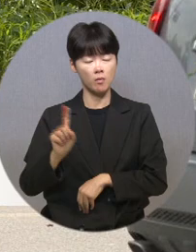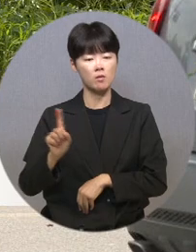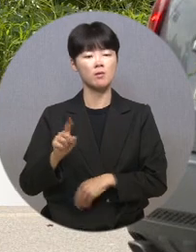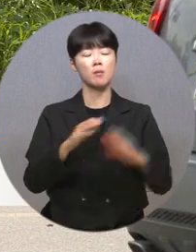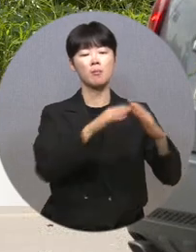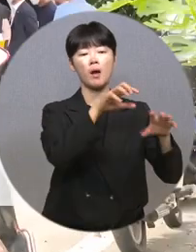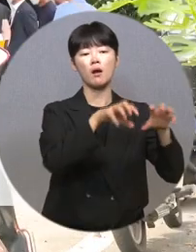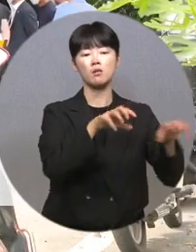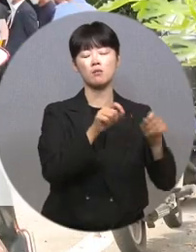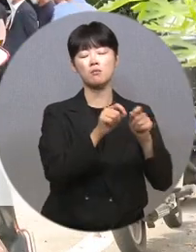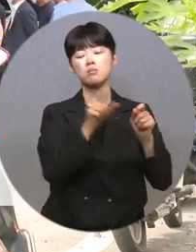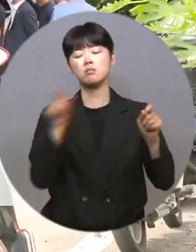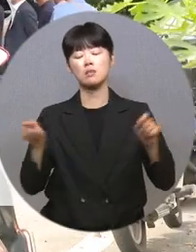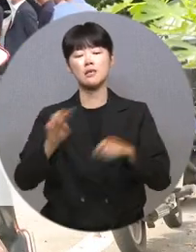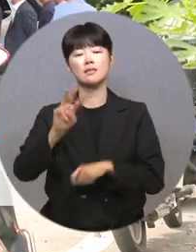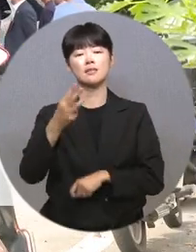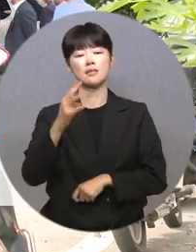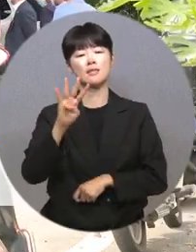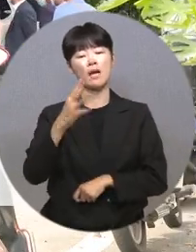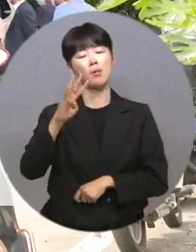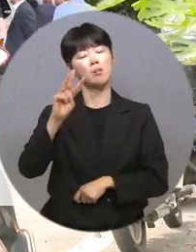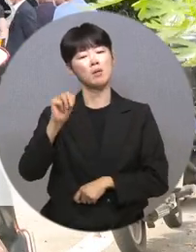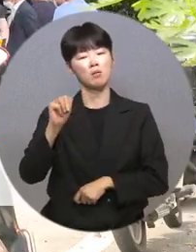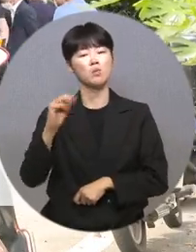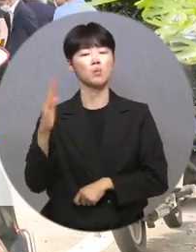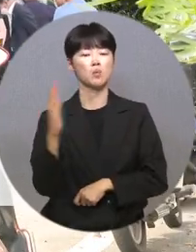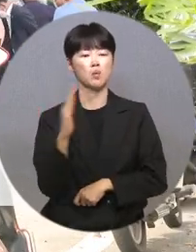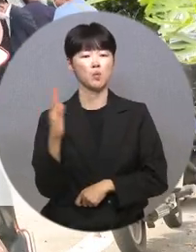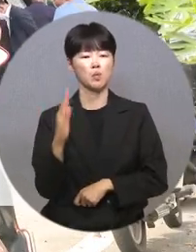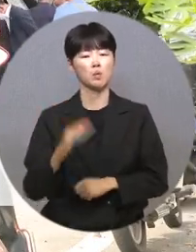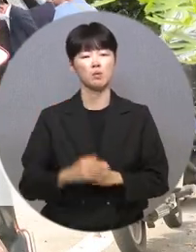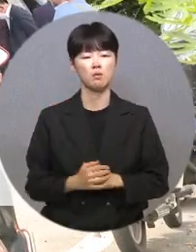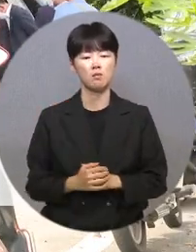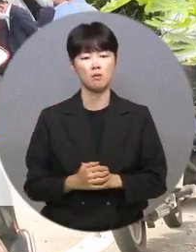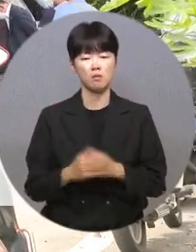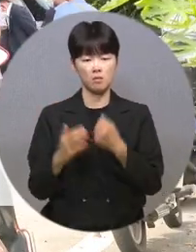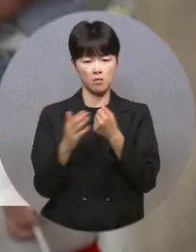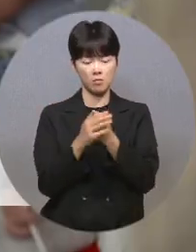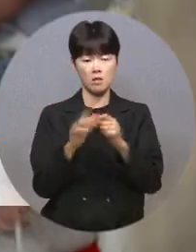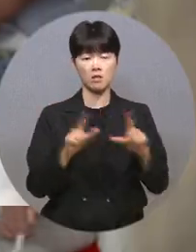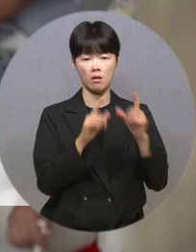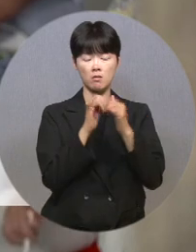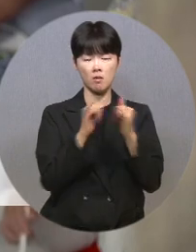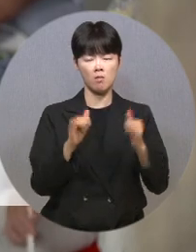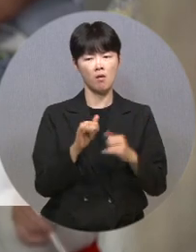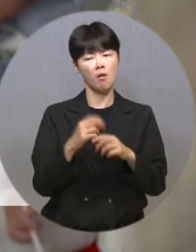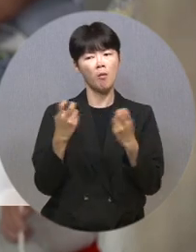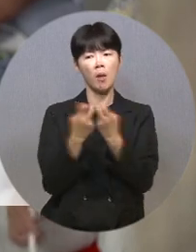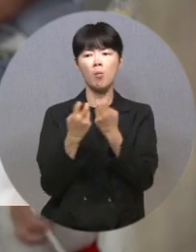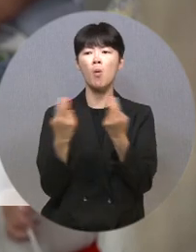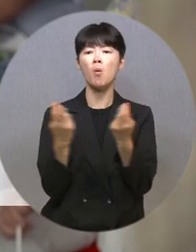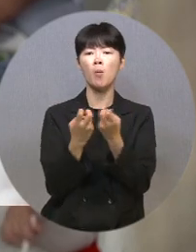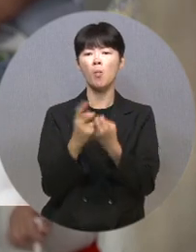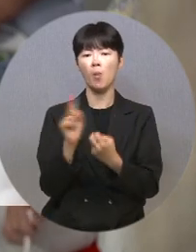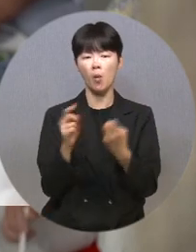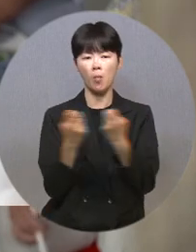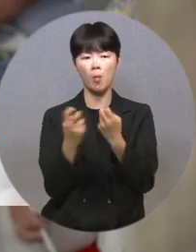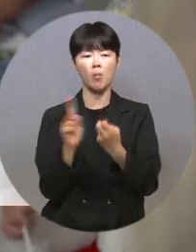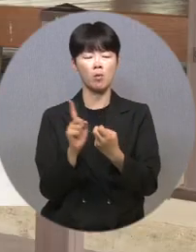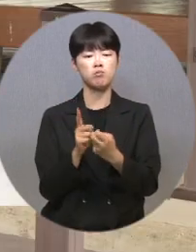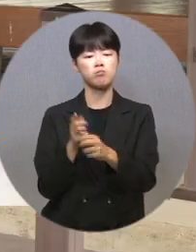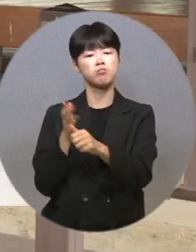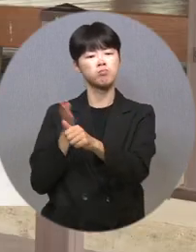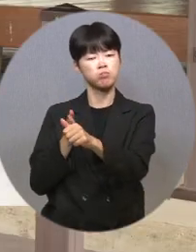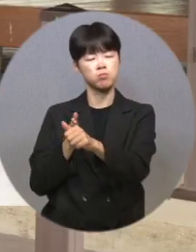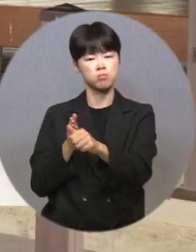않았습니다. 지난 12일 학동마을 주민들은 대책 마련을 요구했습니다. 그는 최선을 다하겠지만